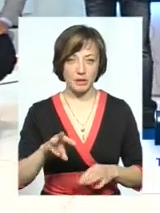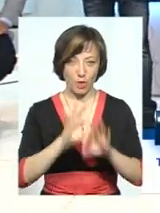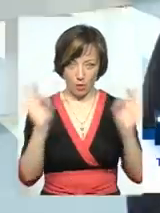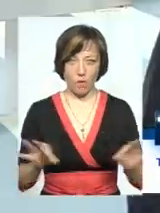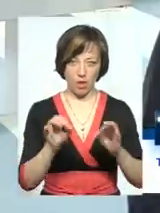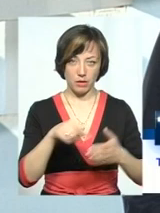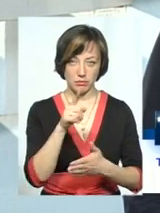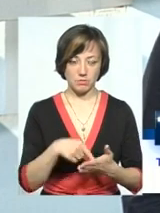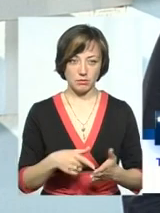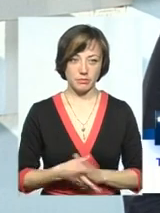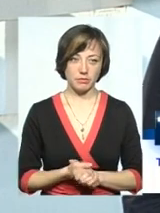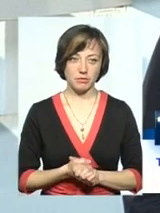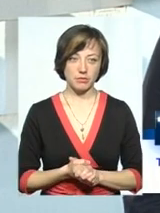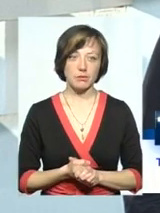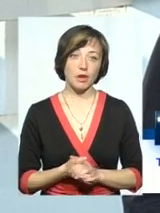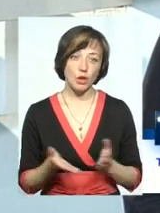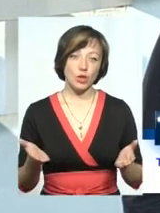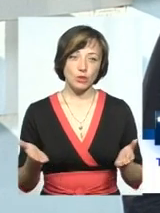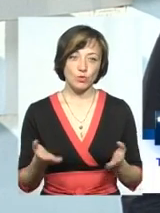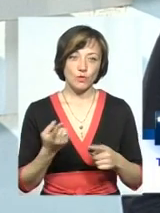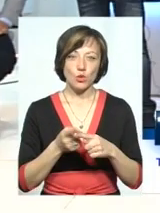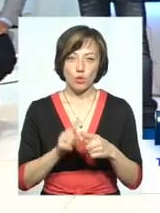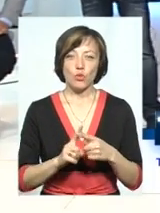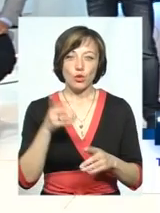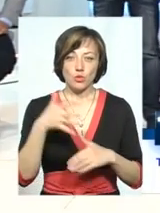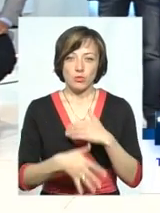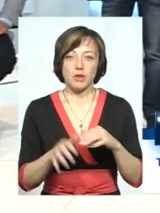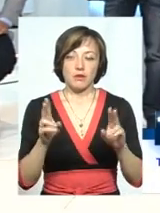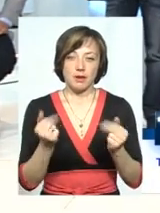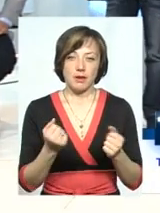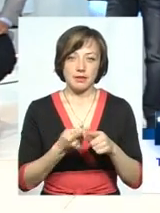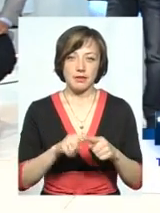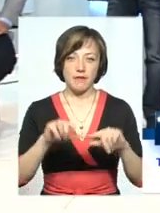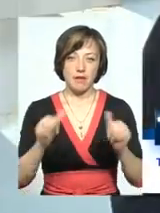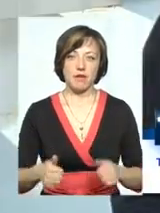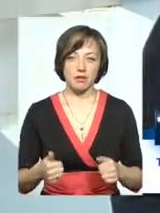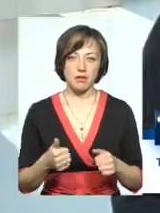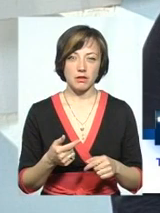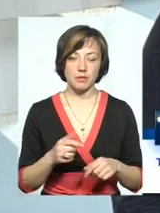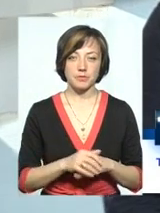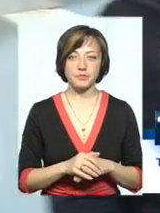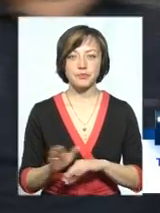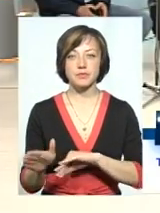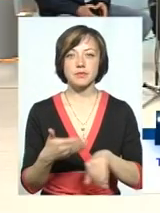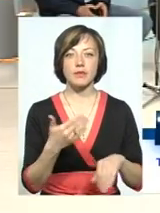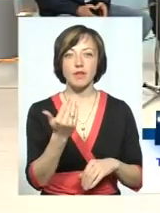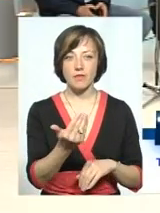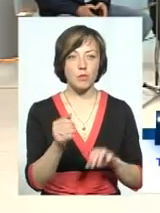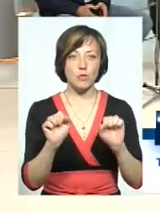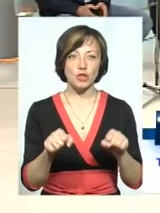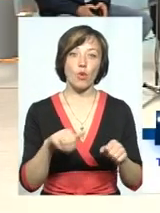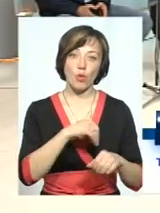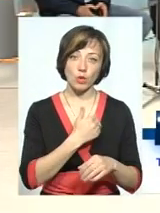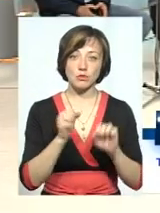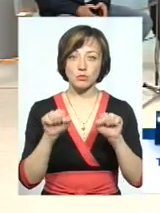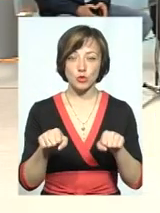ніяк? Ну, тобто це, мабуть, цей варіант, так? Пане Вадиме, ви можете, якщо